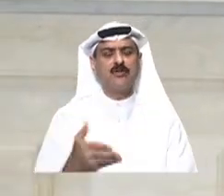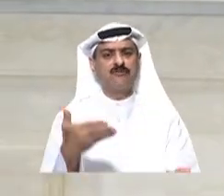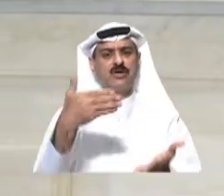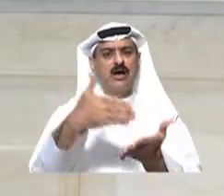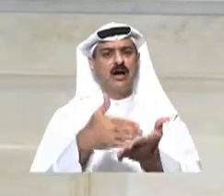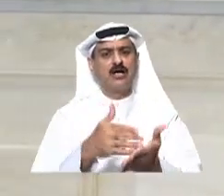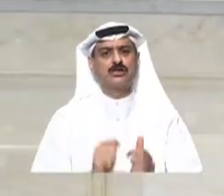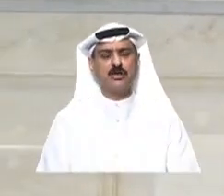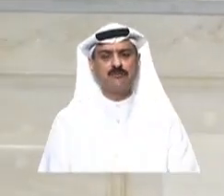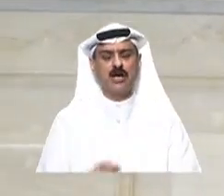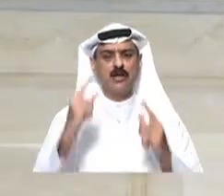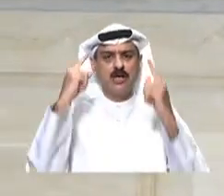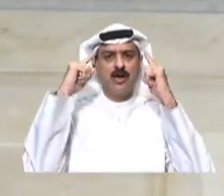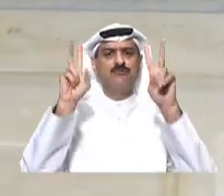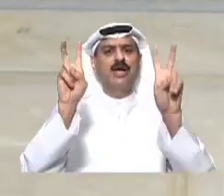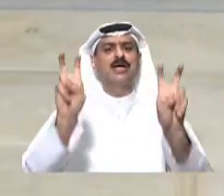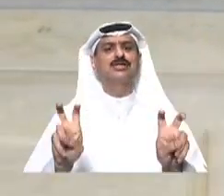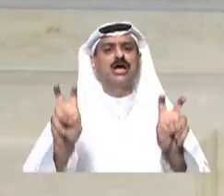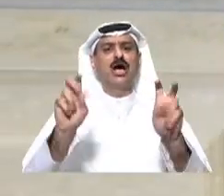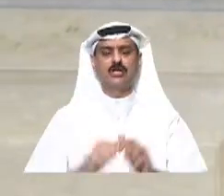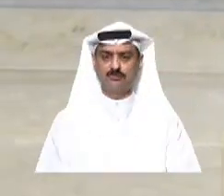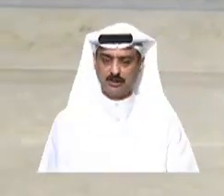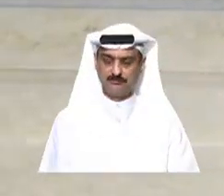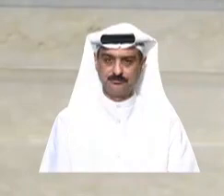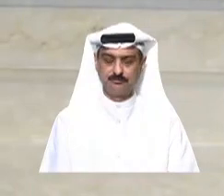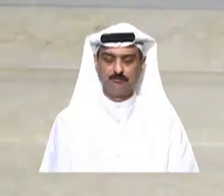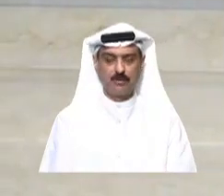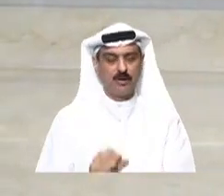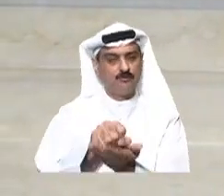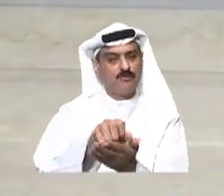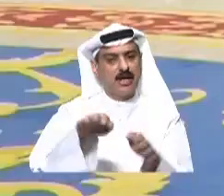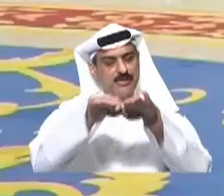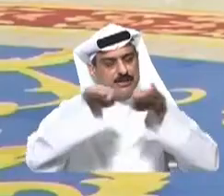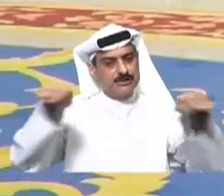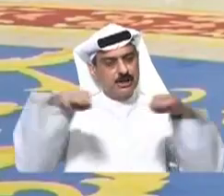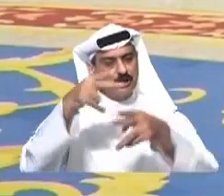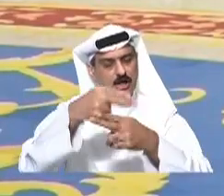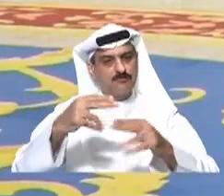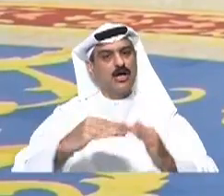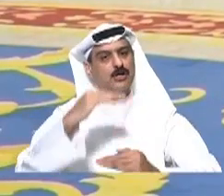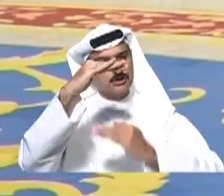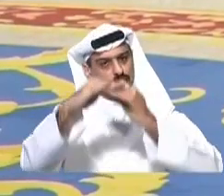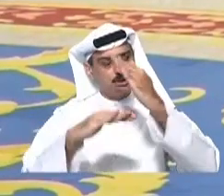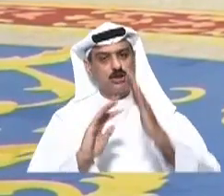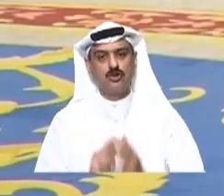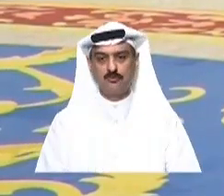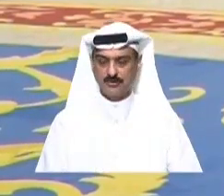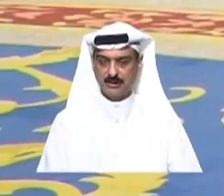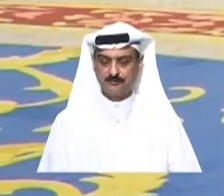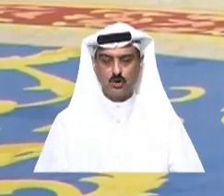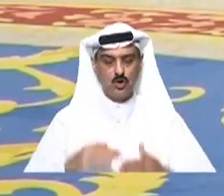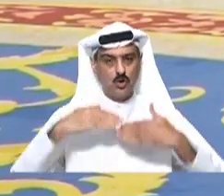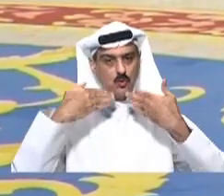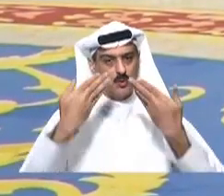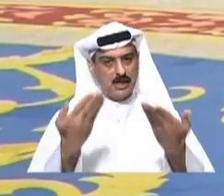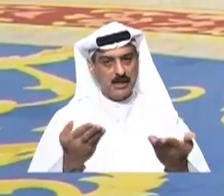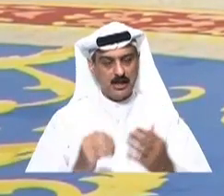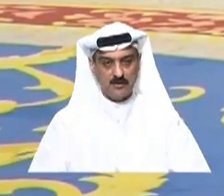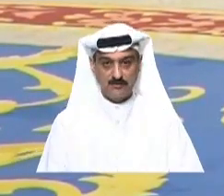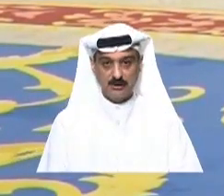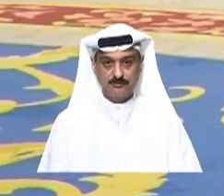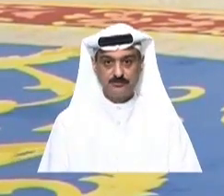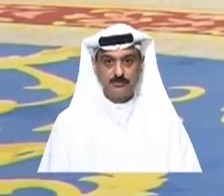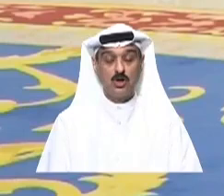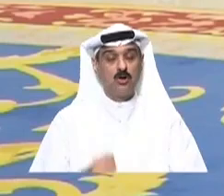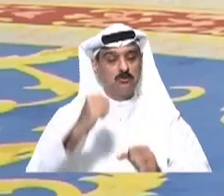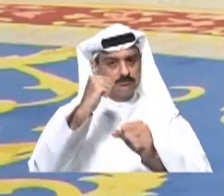الأعراف والتقاليد البرلمانية لضمان استقرار الوطن وتقدمه ورفاهية شعبه، والدعوة إلى صون الوحدة